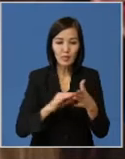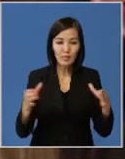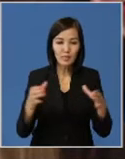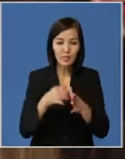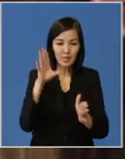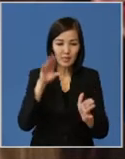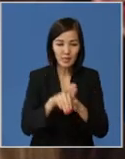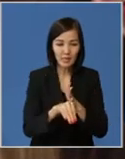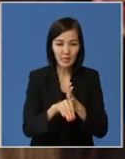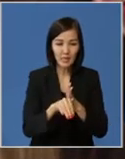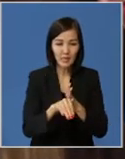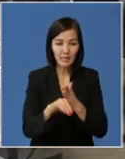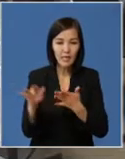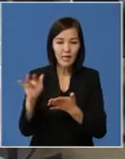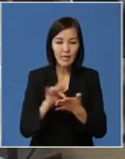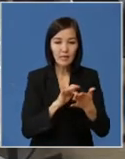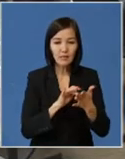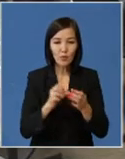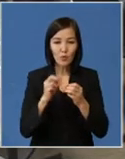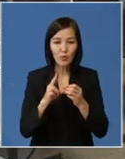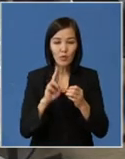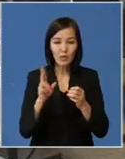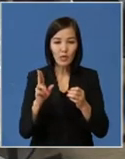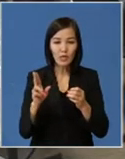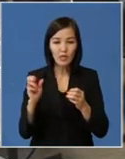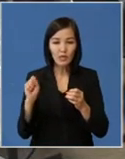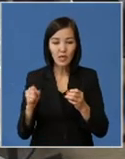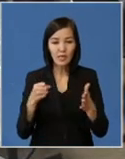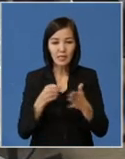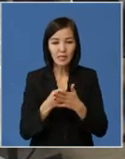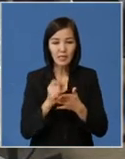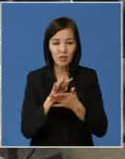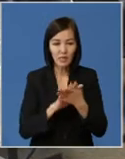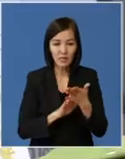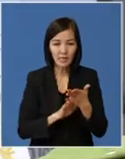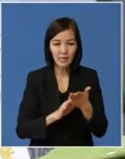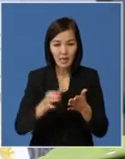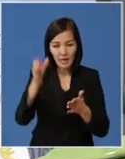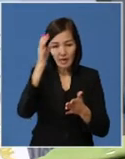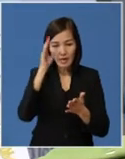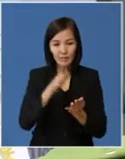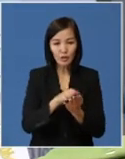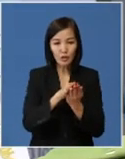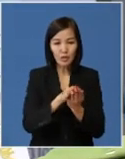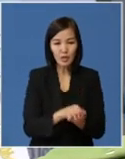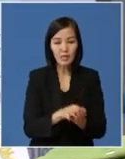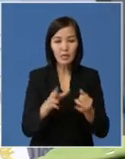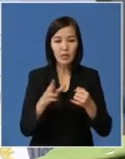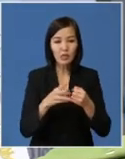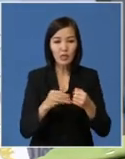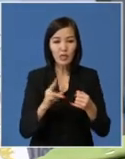бар. Олардың бұл экспедициясы 12 қарашаға дейін жалғасады. Ал бұл сапар ғалымның жерленген жері Кербұлақ